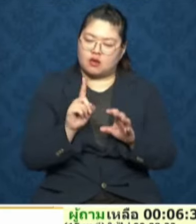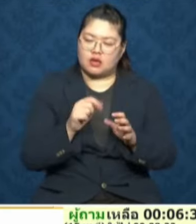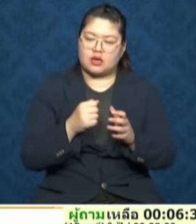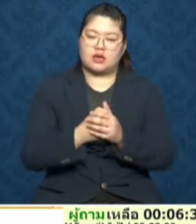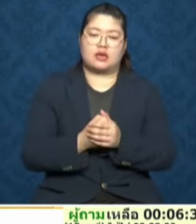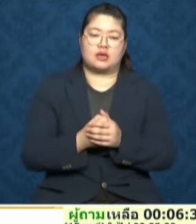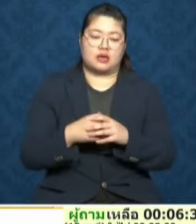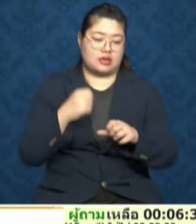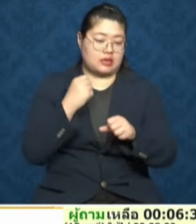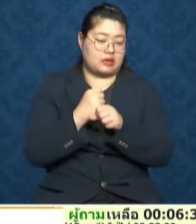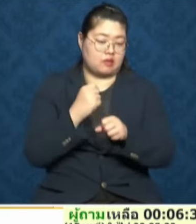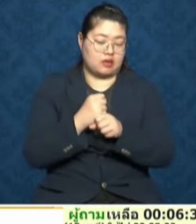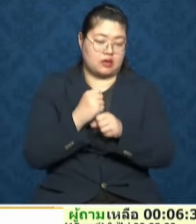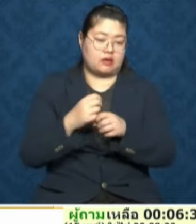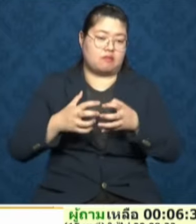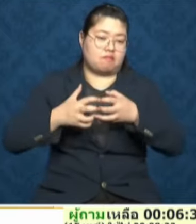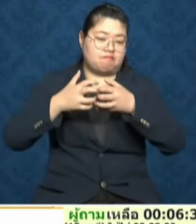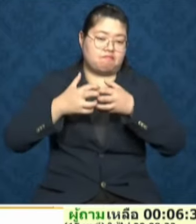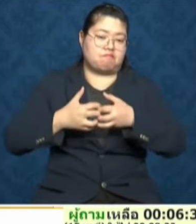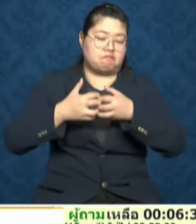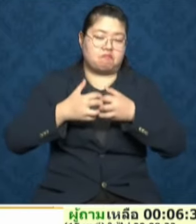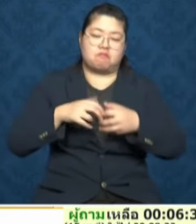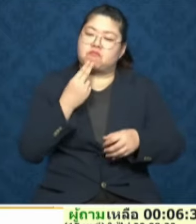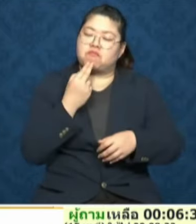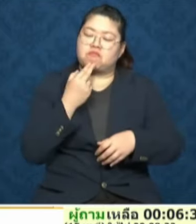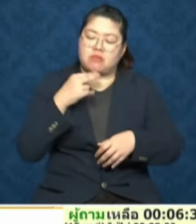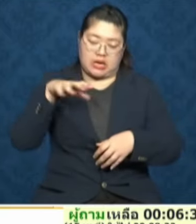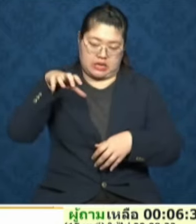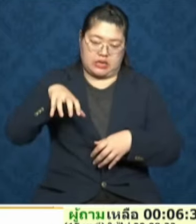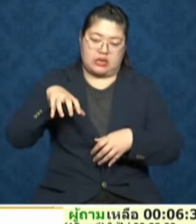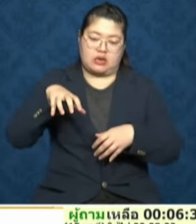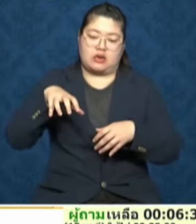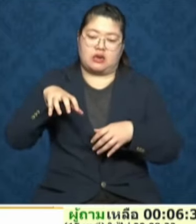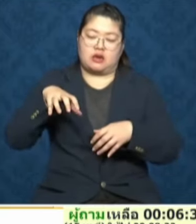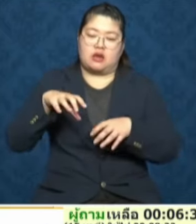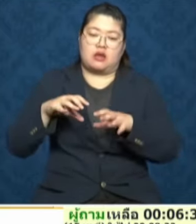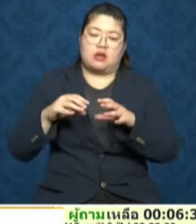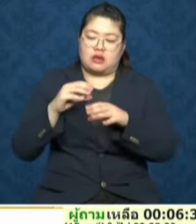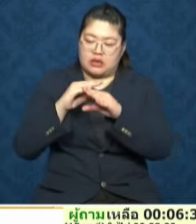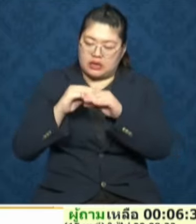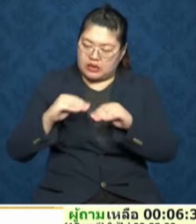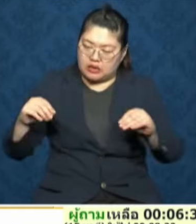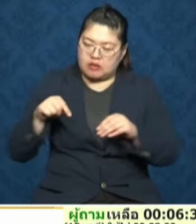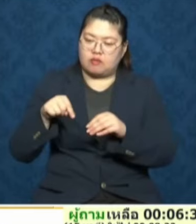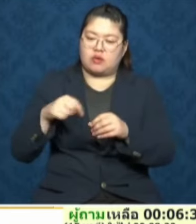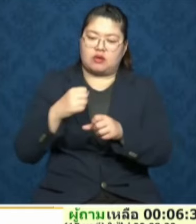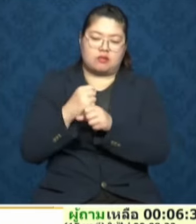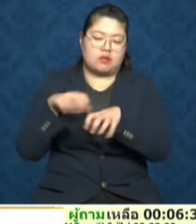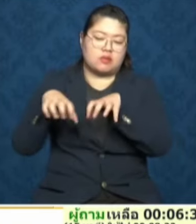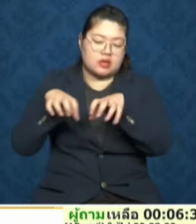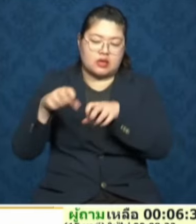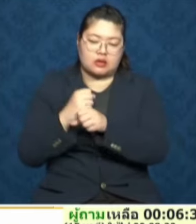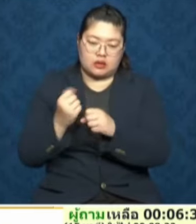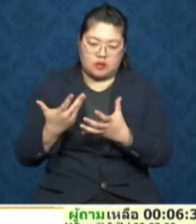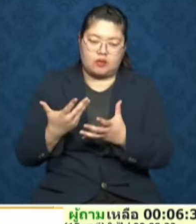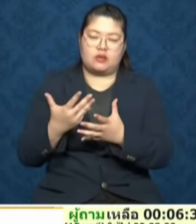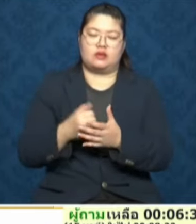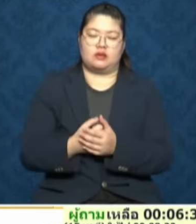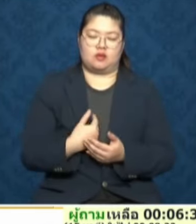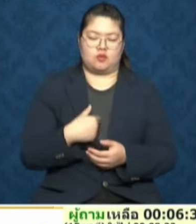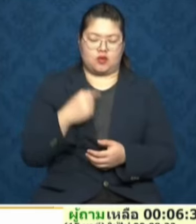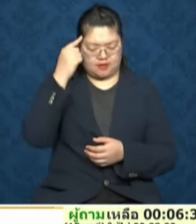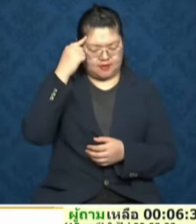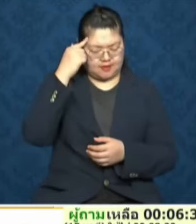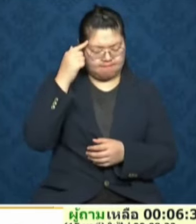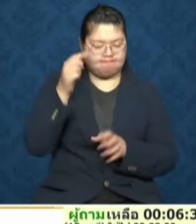พื้นที่สำหรับการจัดการ Re-Battery ทั้งหมดแล้วด้วยนะคะเพราะฉนั้นเอง ท่านกัวล